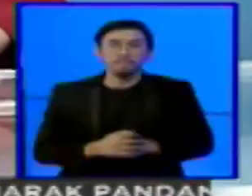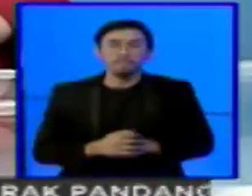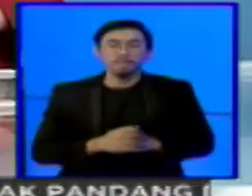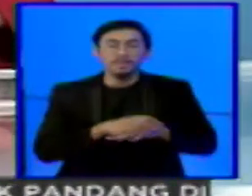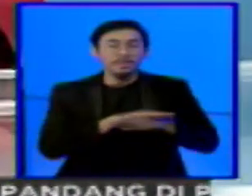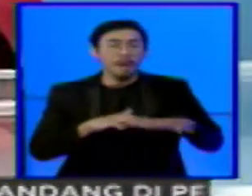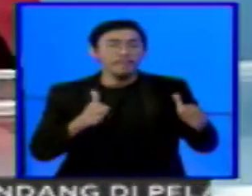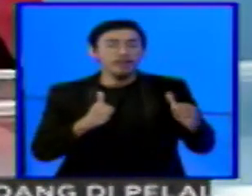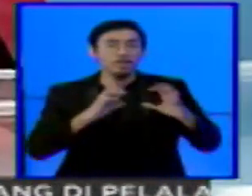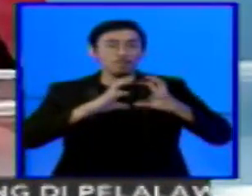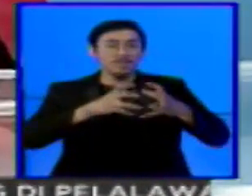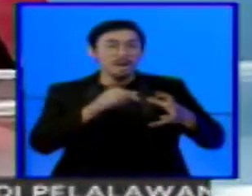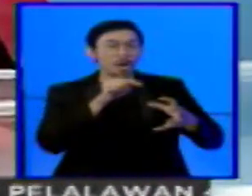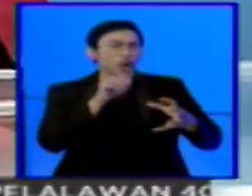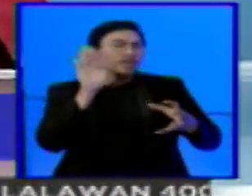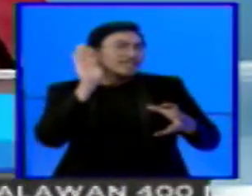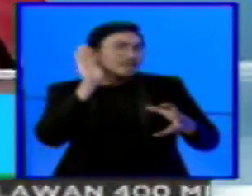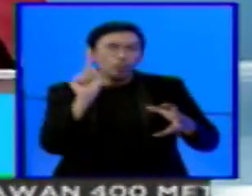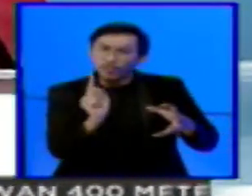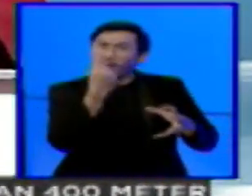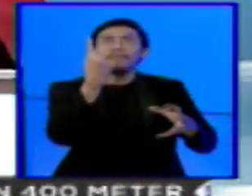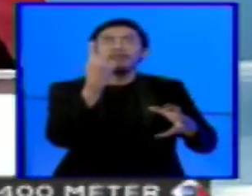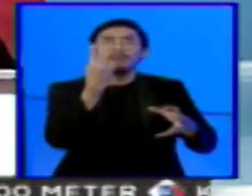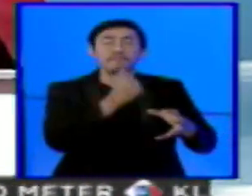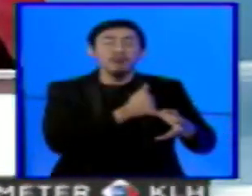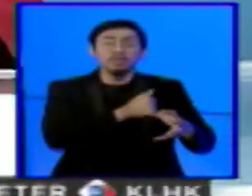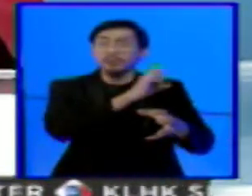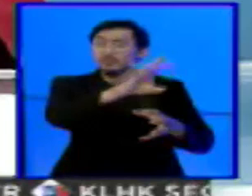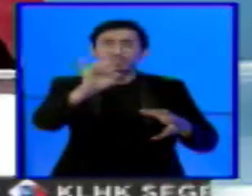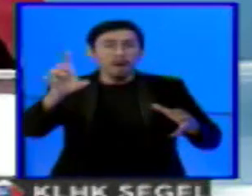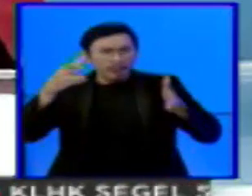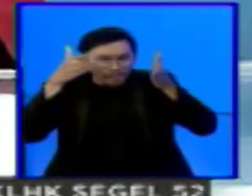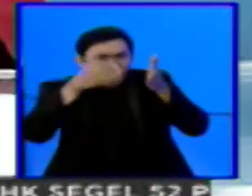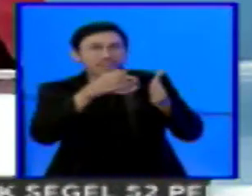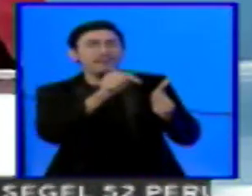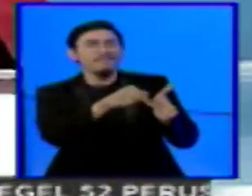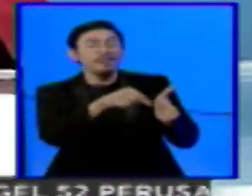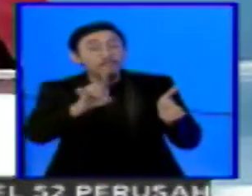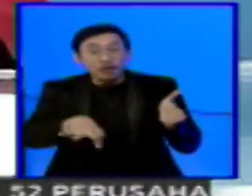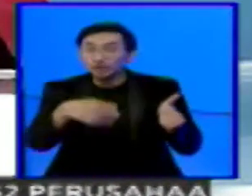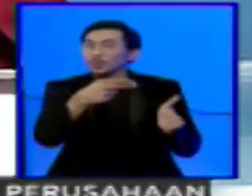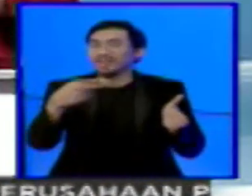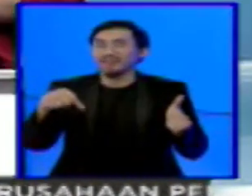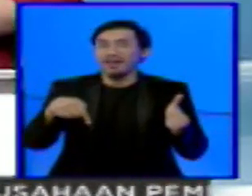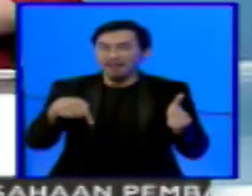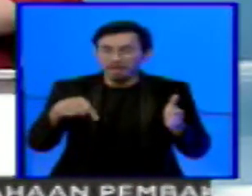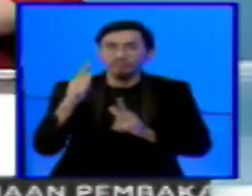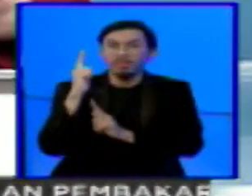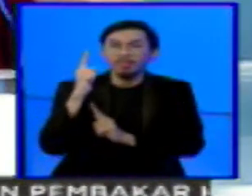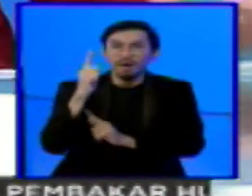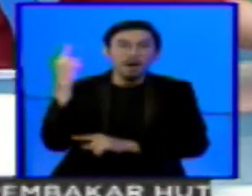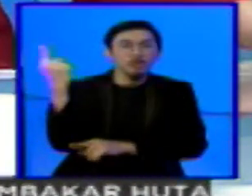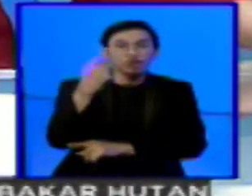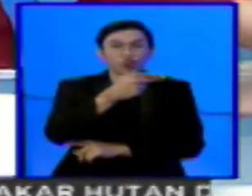Anda masih bersama Seputar Ideas yang pemirsa, perdamaian dunia menjadi isu utama yang selalu menjadi perhatian berbagai bangsa, tak terkecuali